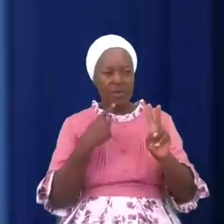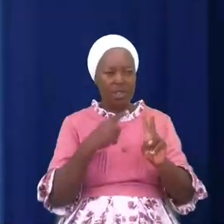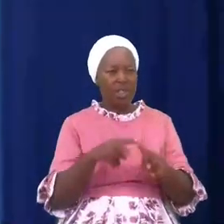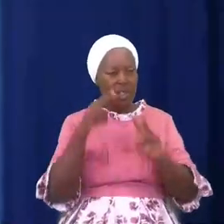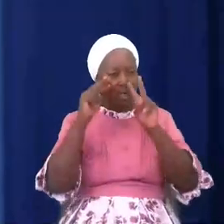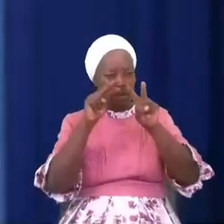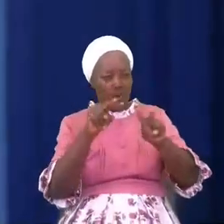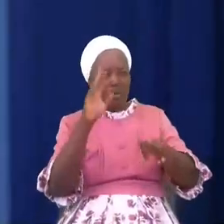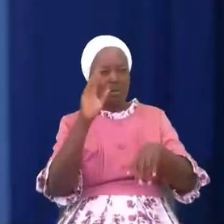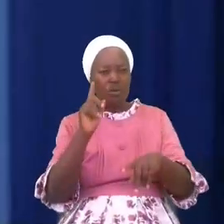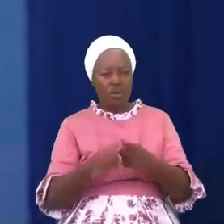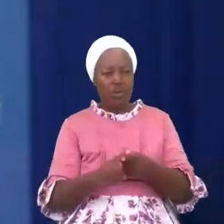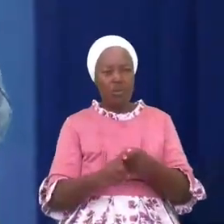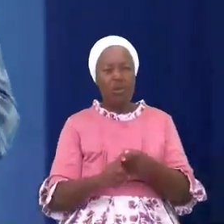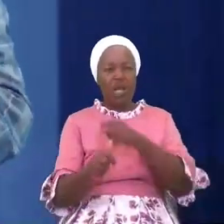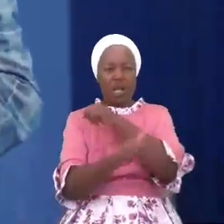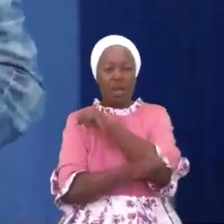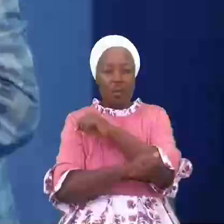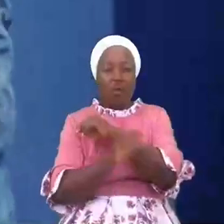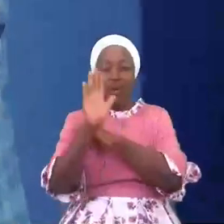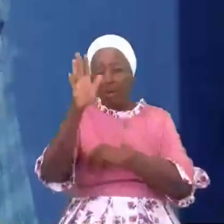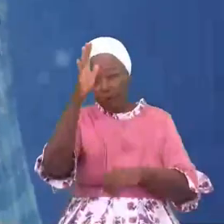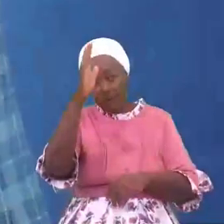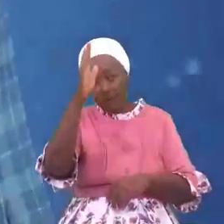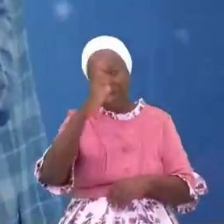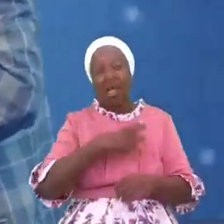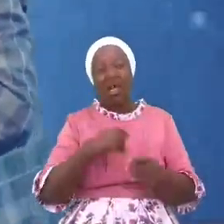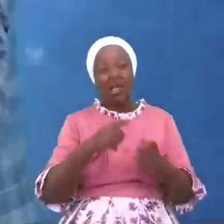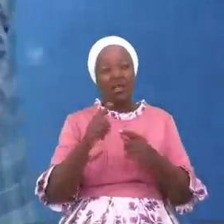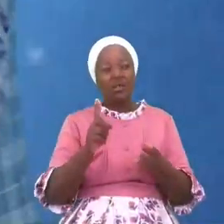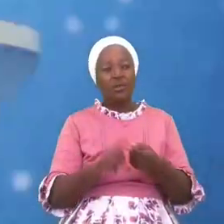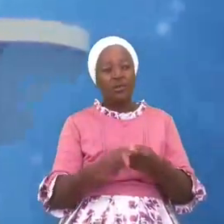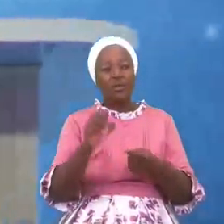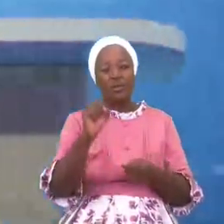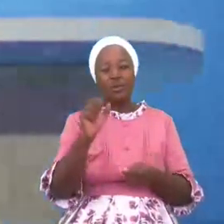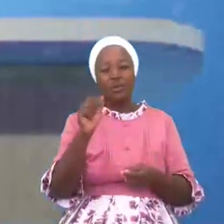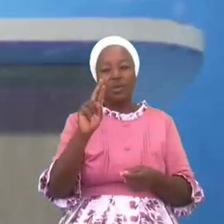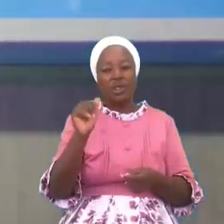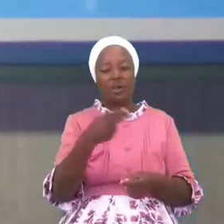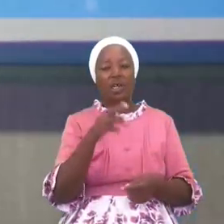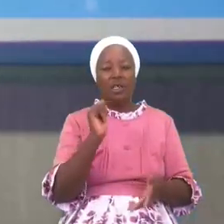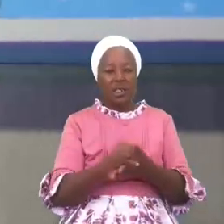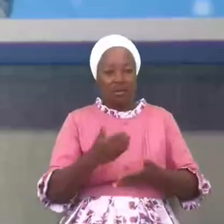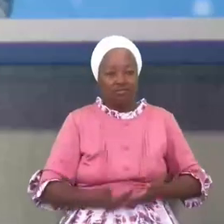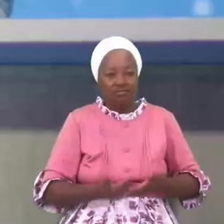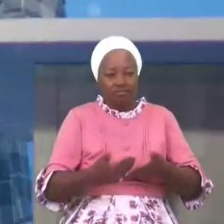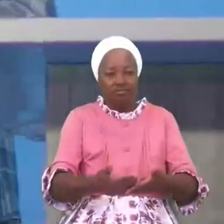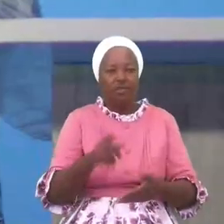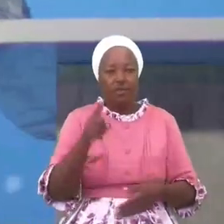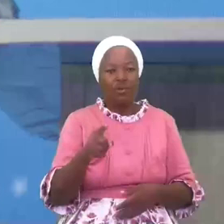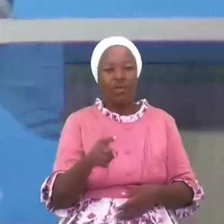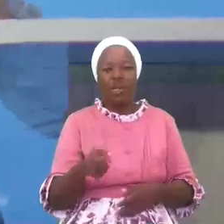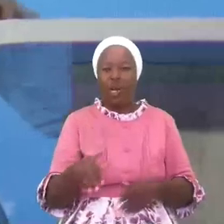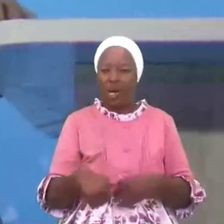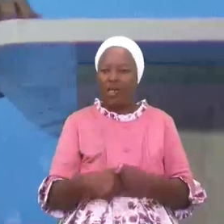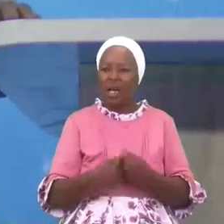Abraham, votre père, et sur Sarah, qui vous a enfanté. Comment? Pourquoi je dois porter les